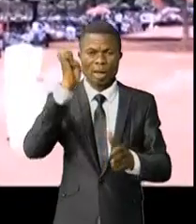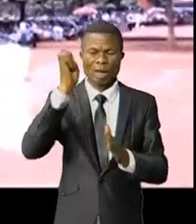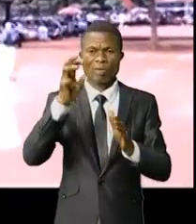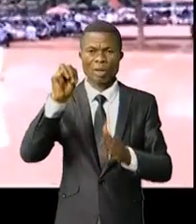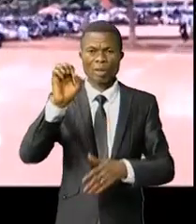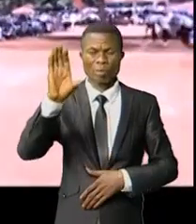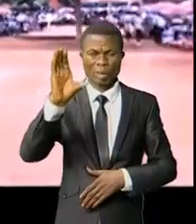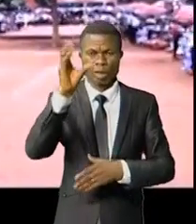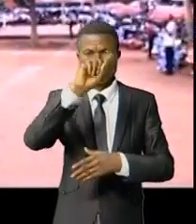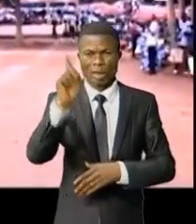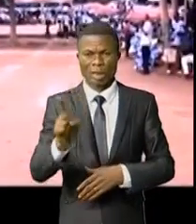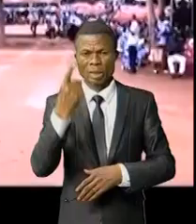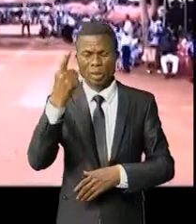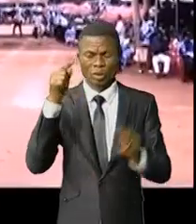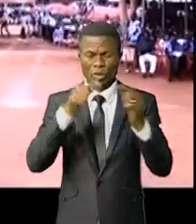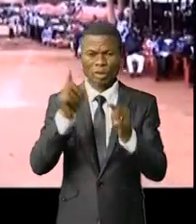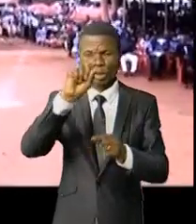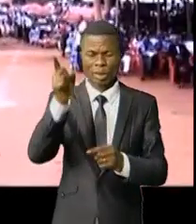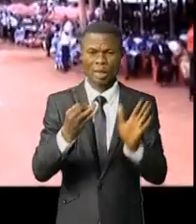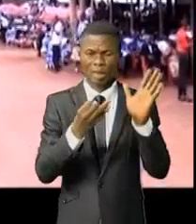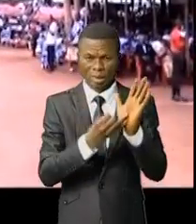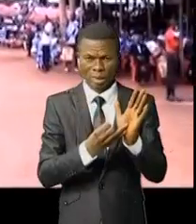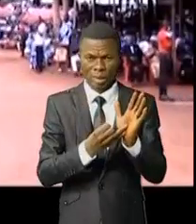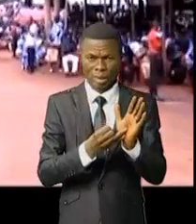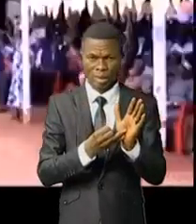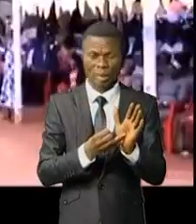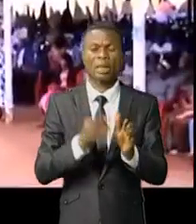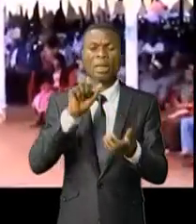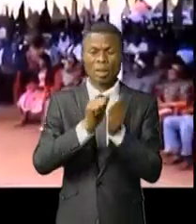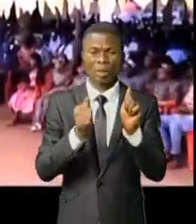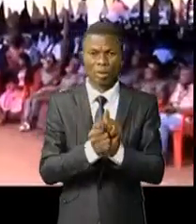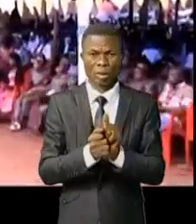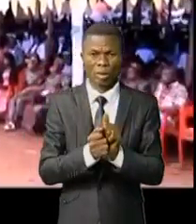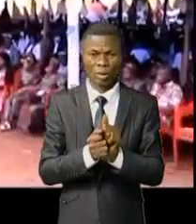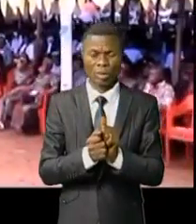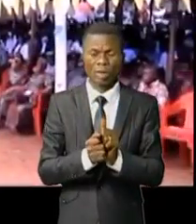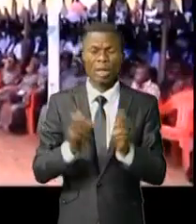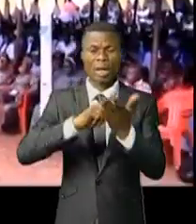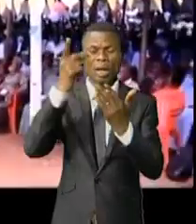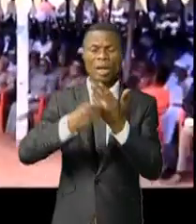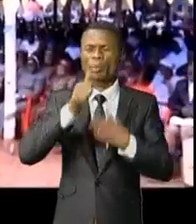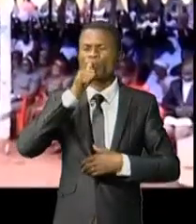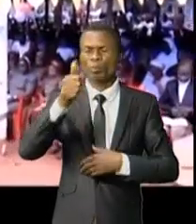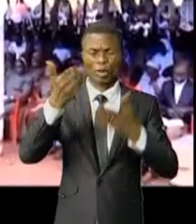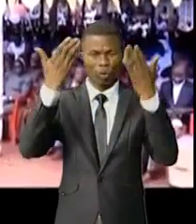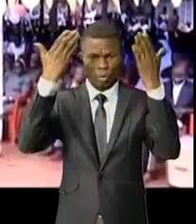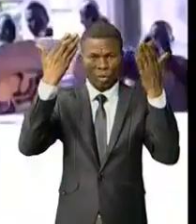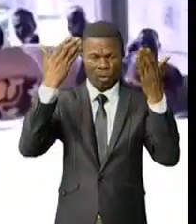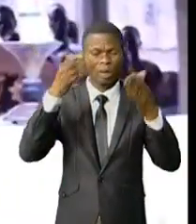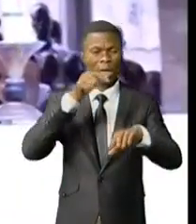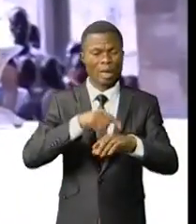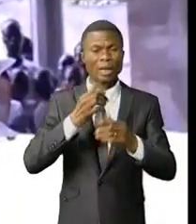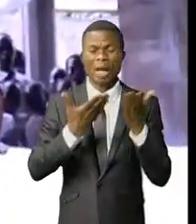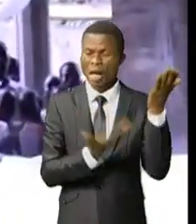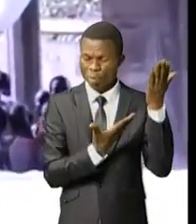du 31e au 37e verset, et ce, autour de la thématique « Le plan merveilleux de Dieu ». Il s'en est suivi le temps fort